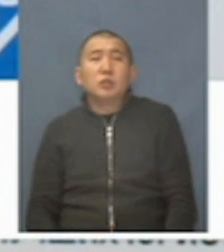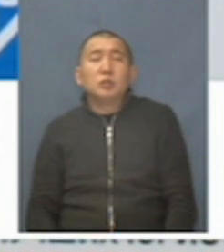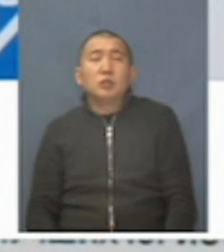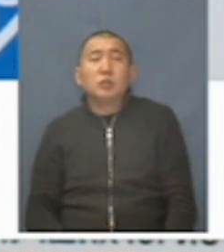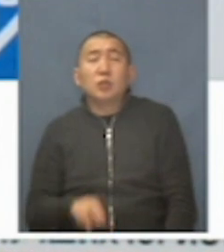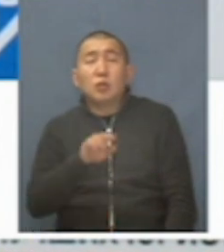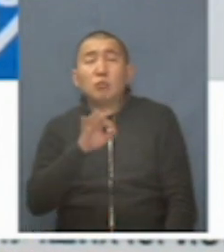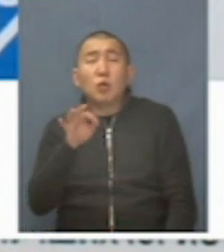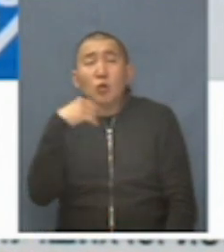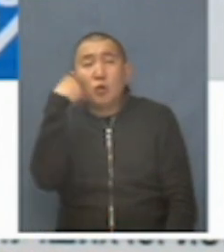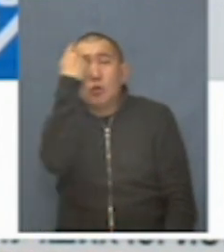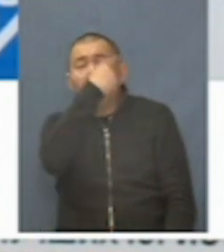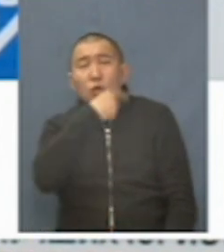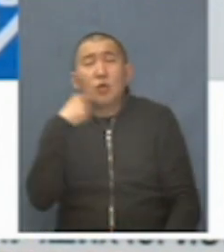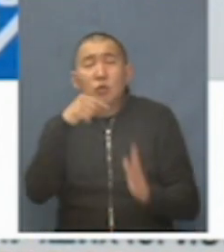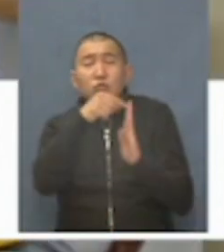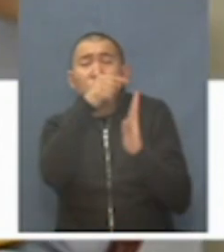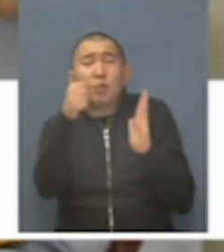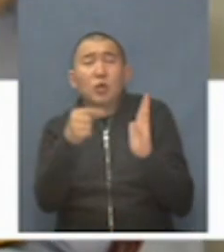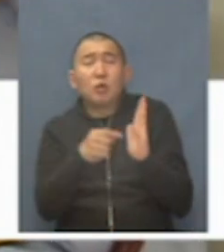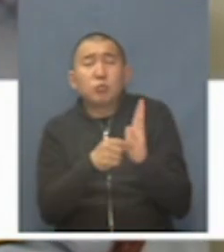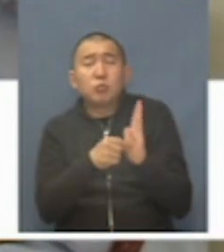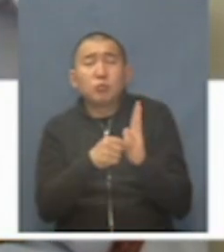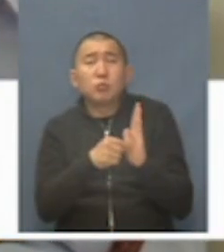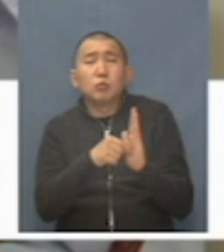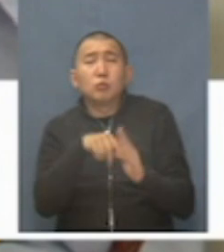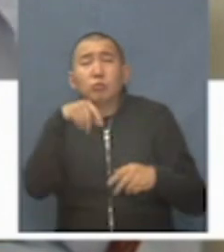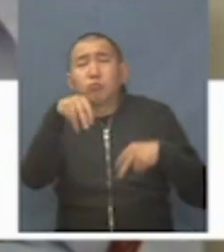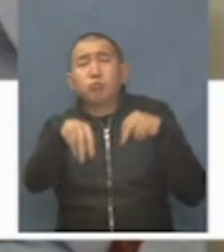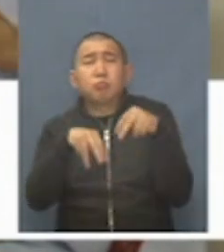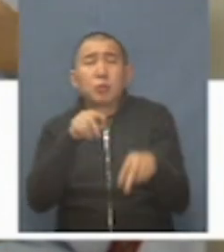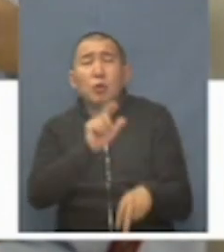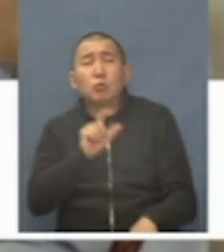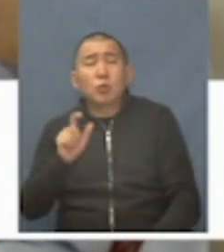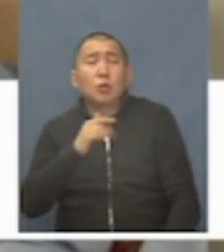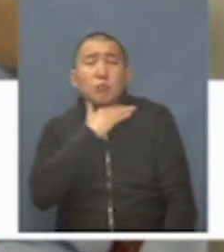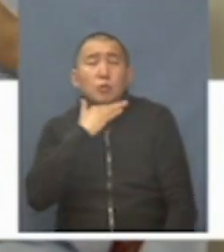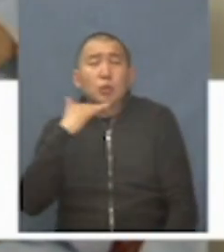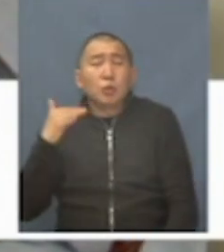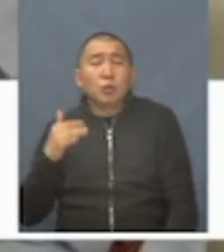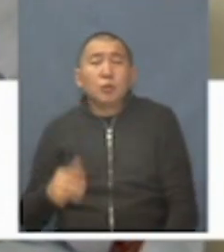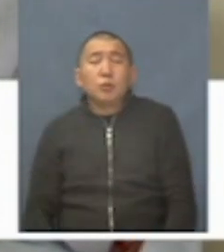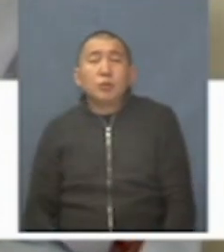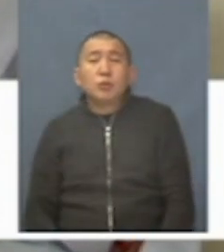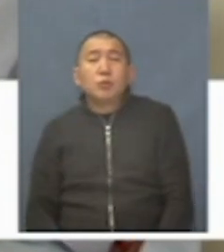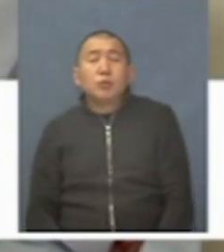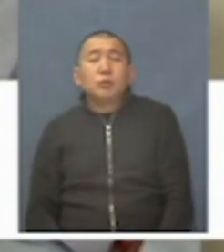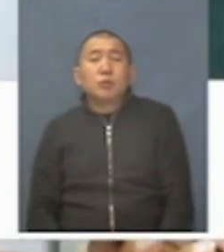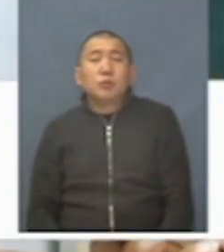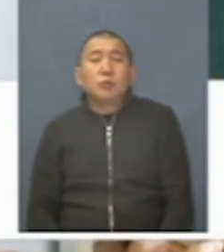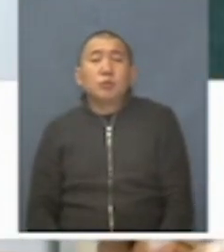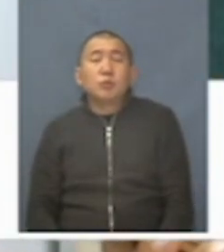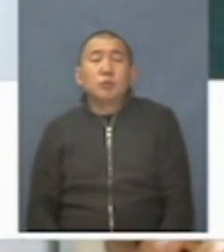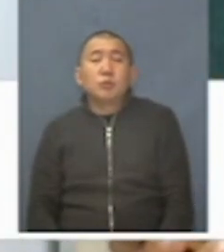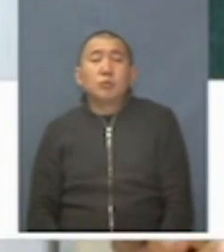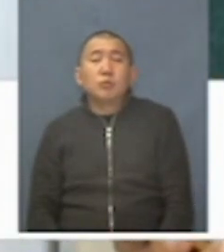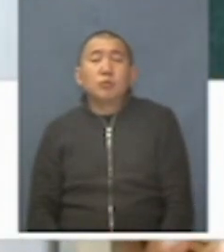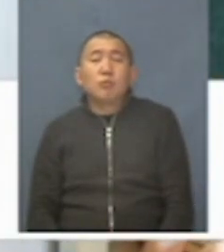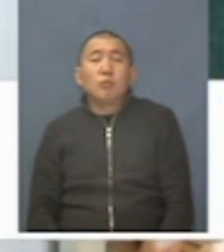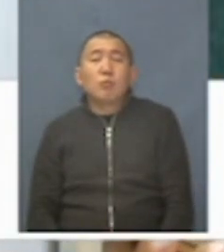бойынша жүгініп жатқан азаматтар саны көп. Шарада азаматтар өздерін толғандырып жүрген мәселелер бойынша кеңестерін алды. Сұрақтар